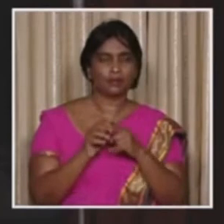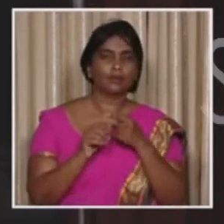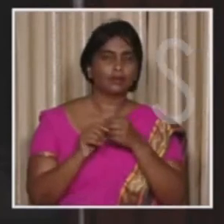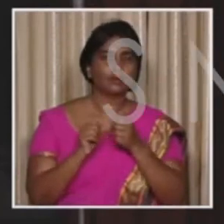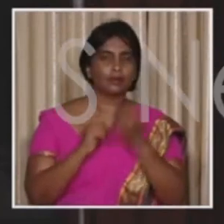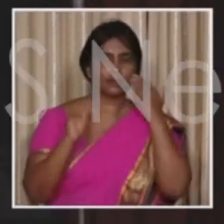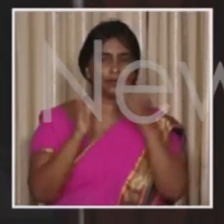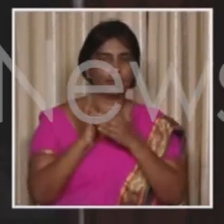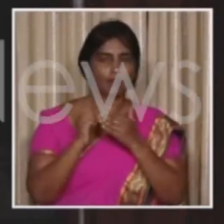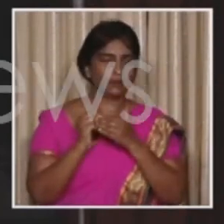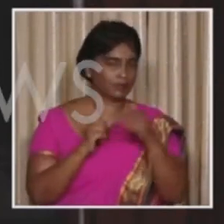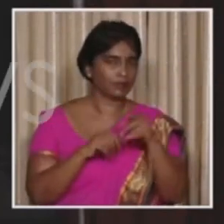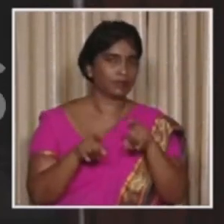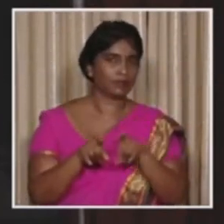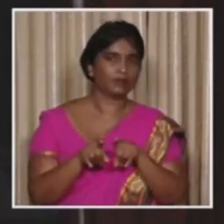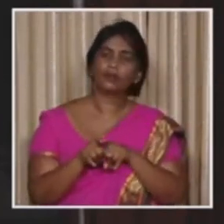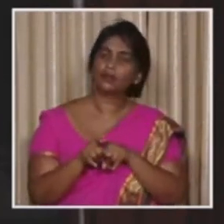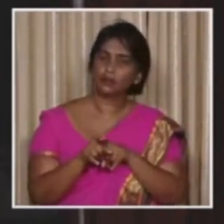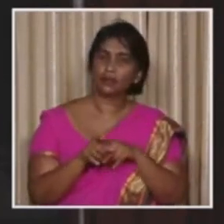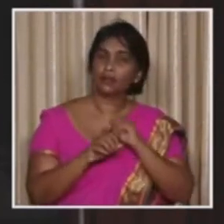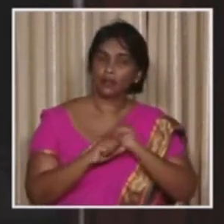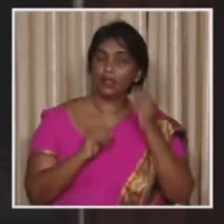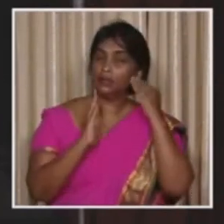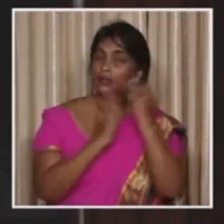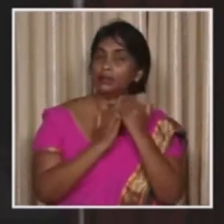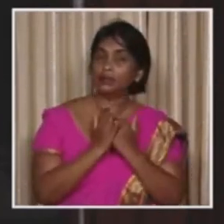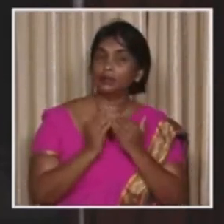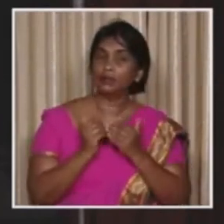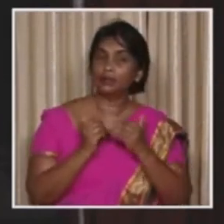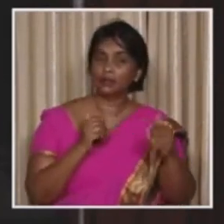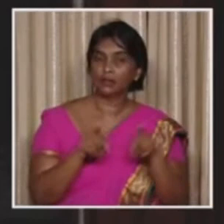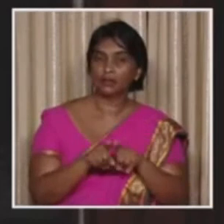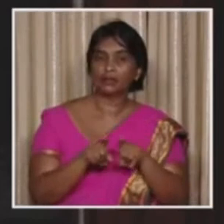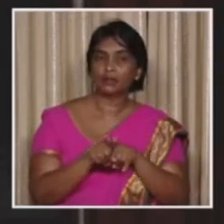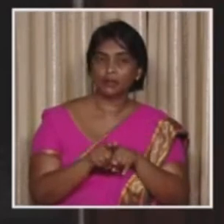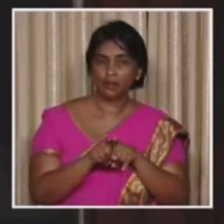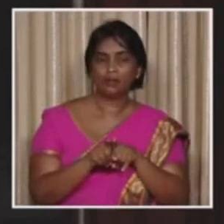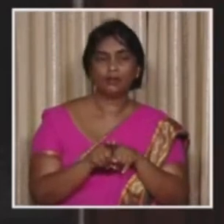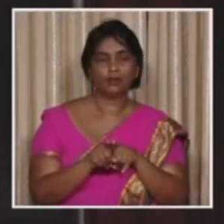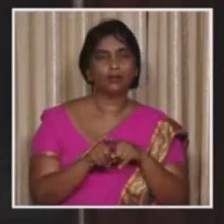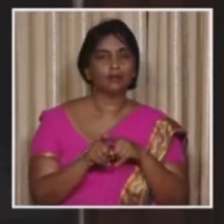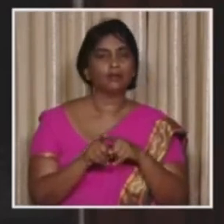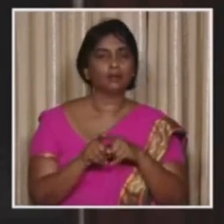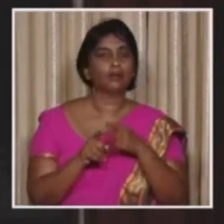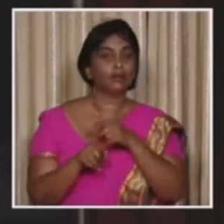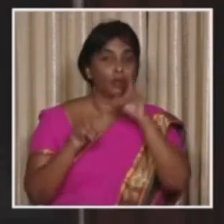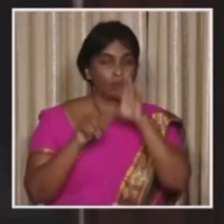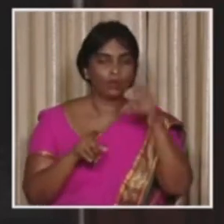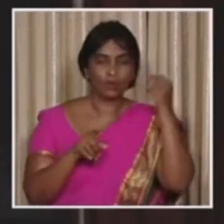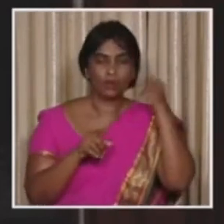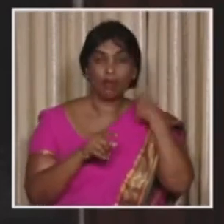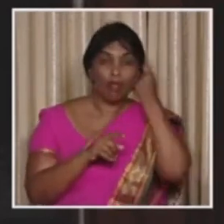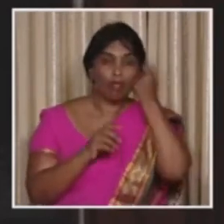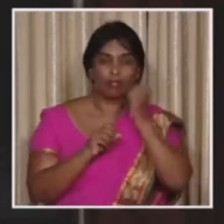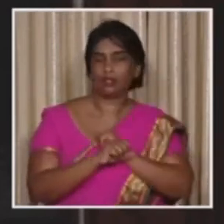වෙන්න ඕනේ. එහෙම නැතුව මේ රට ඉස්සරහට අරන් යන්න බෑ. හොරකමම ඔළුවේ තියෙනකොට මේ වගේ අදහස් කවදාවත්